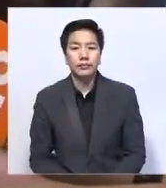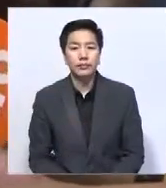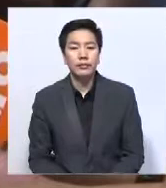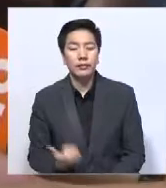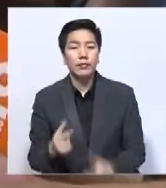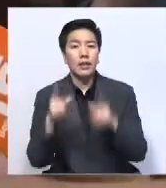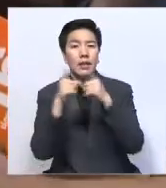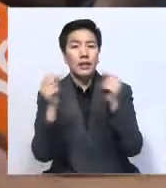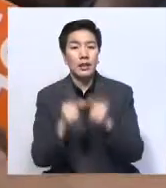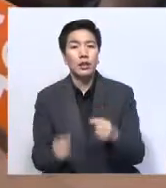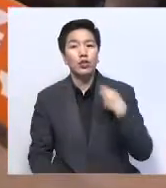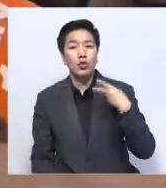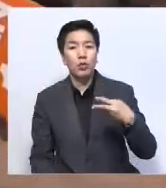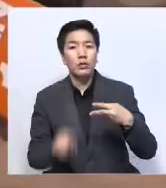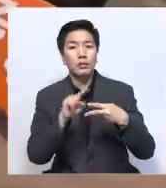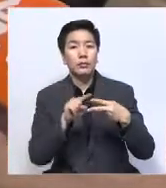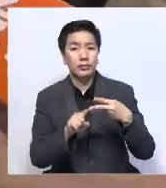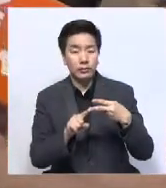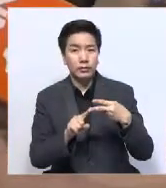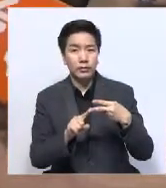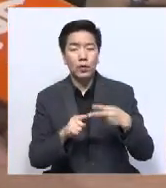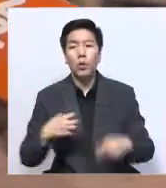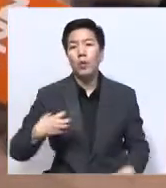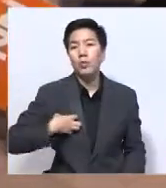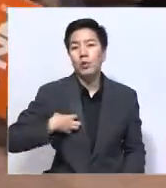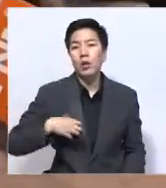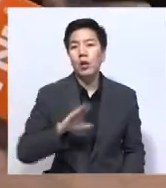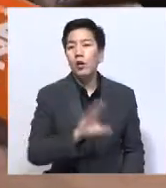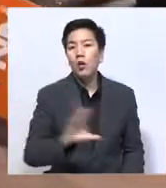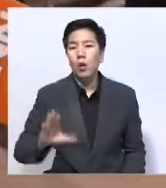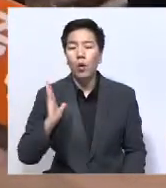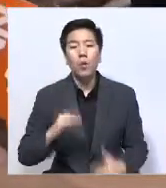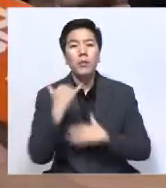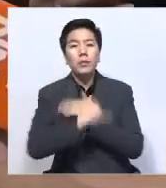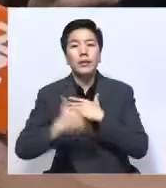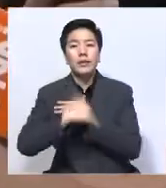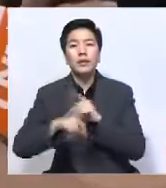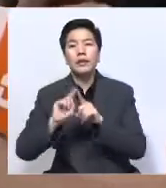ป็นสองเรื่องที่เป็นความต้องการหรือความปรารถนาของทุกประเทศ